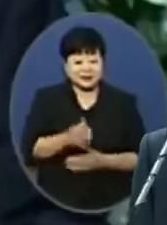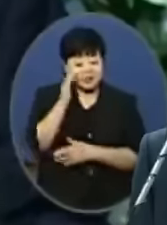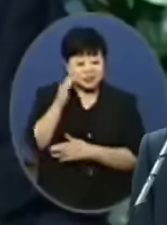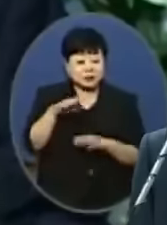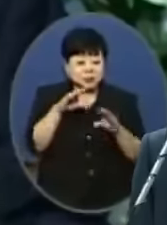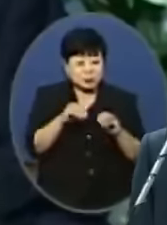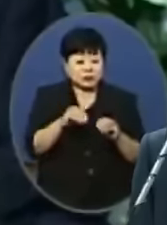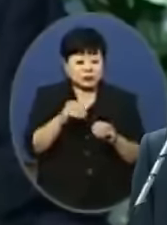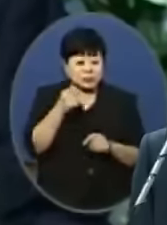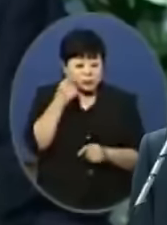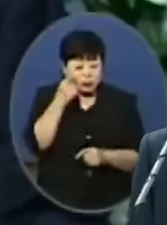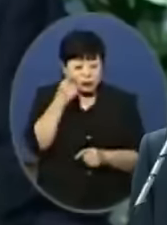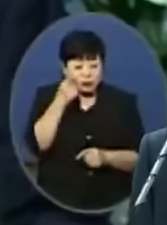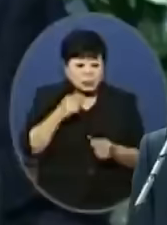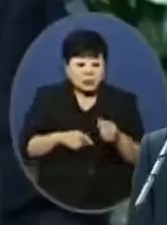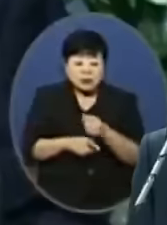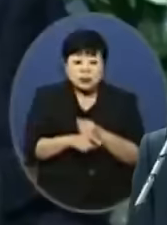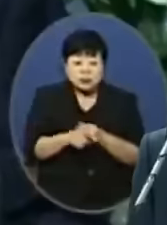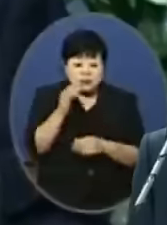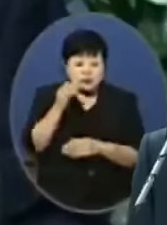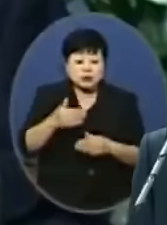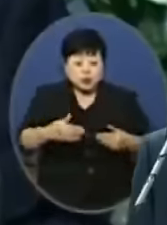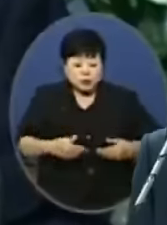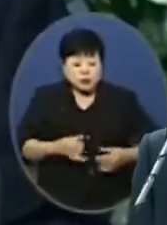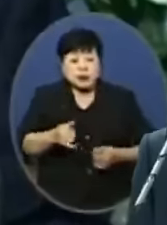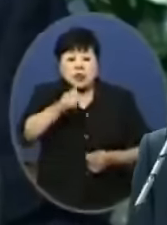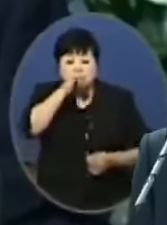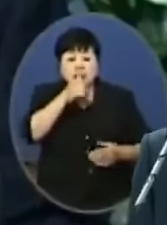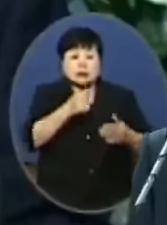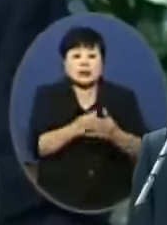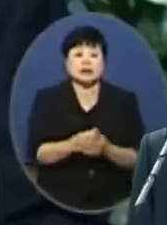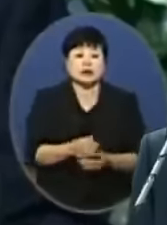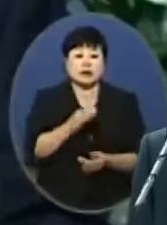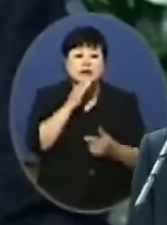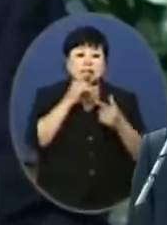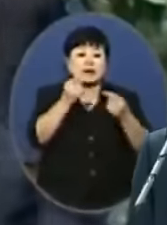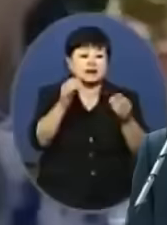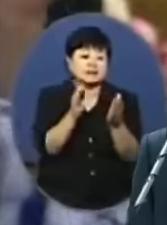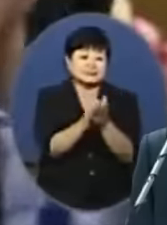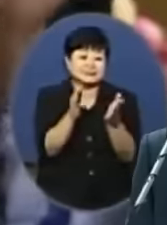설교를 그만할 수 없는 것이 설교가 필요한 사람이 있기 때문인 것입니다.